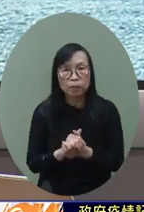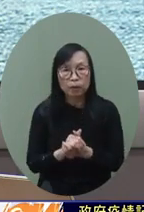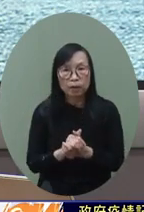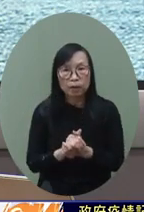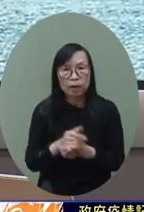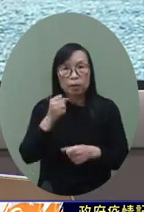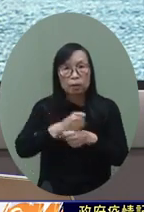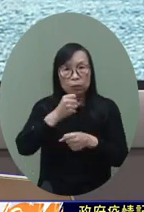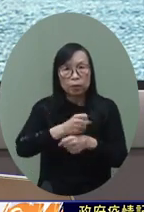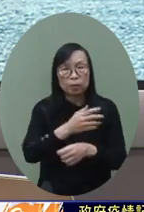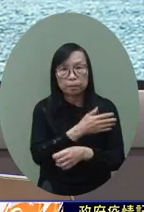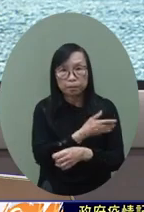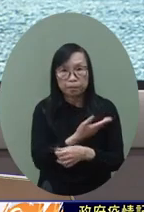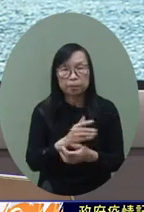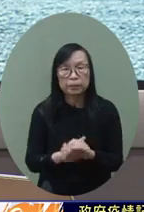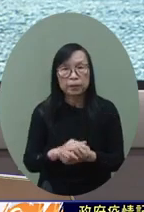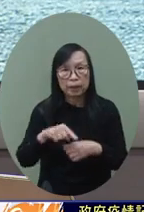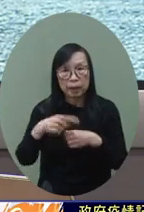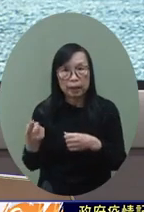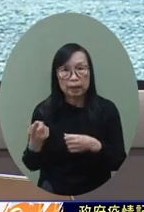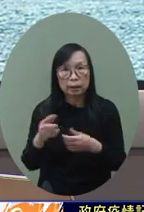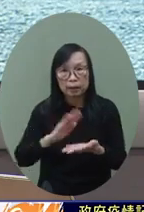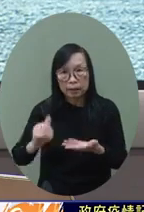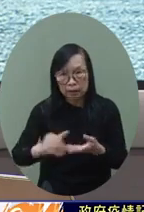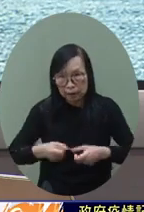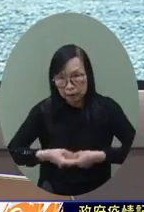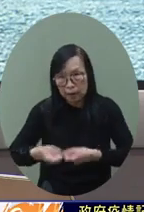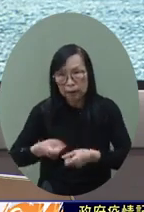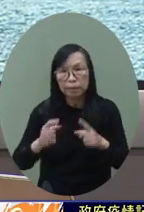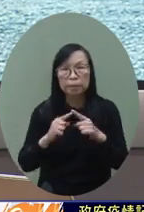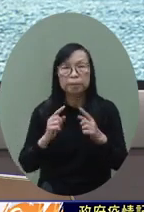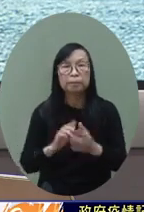個工作人員啦，同埋另外一位係做清潔嘅人士。